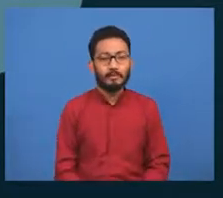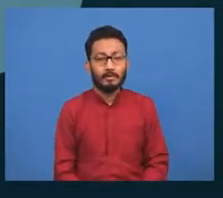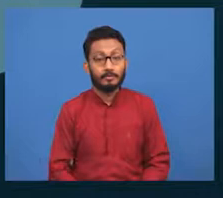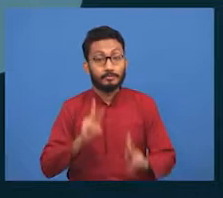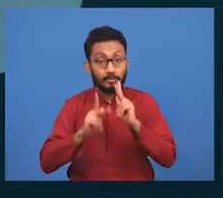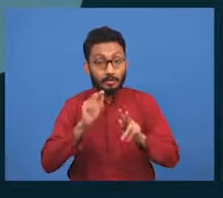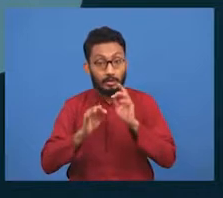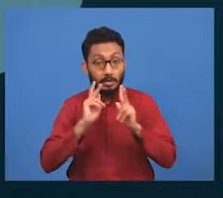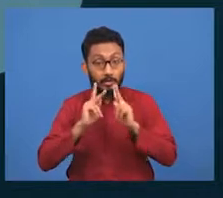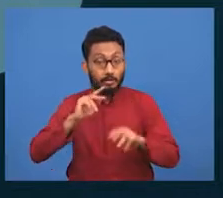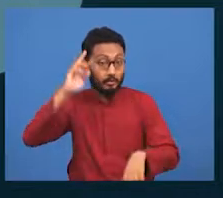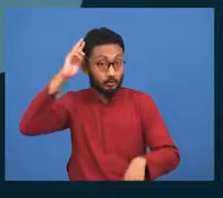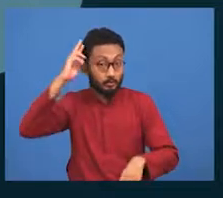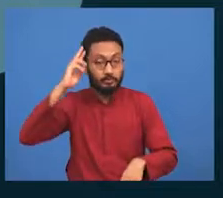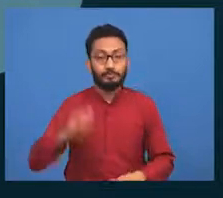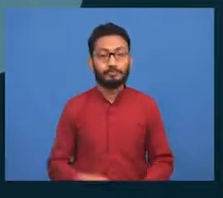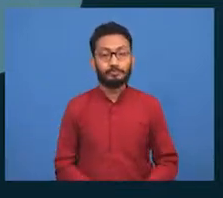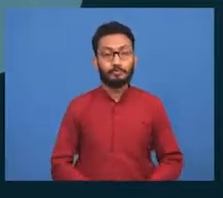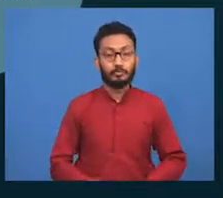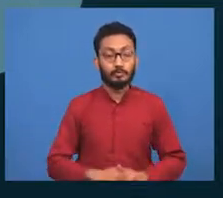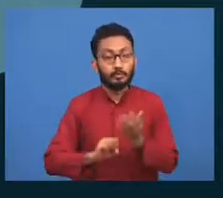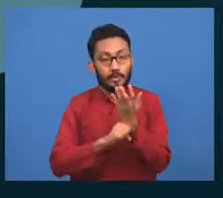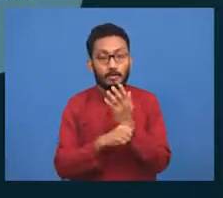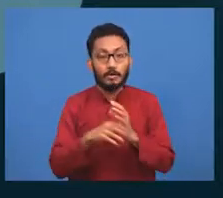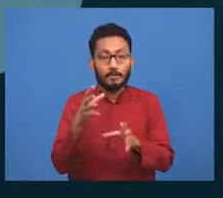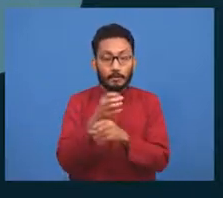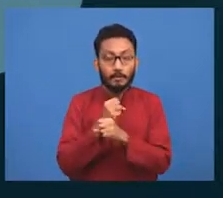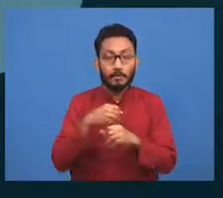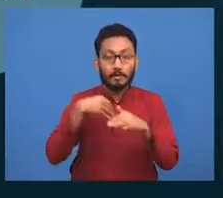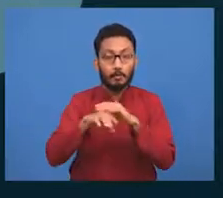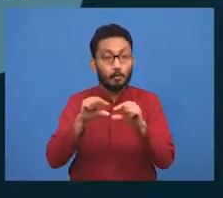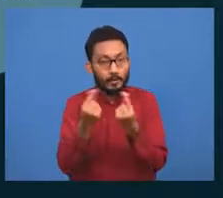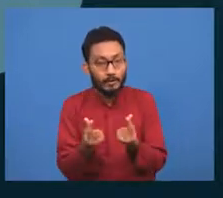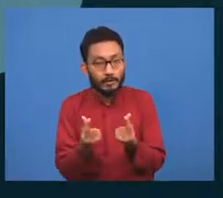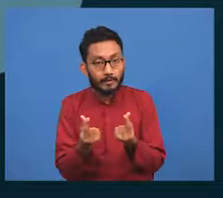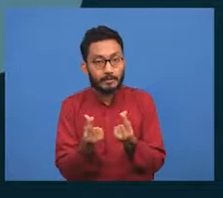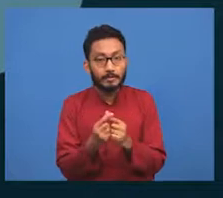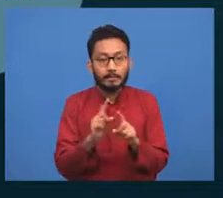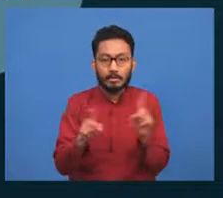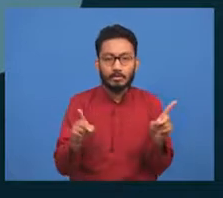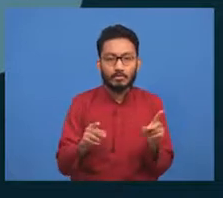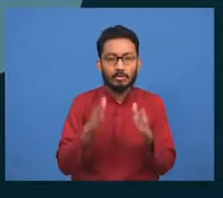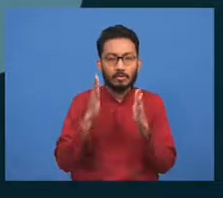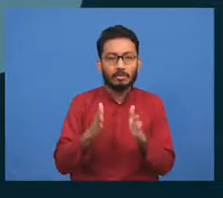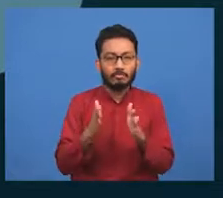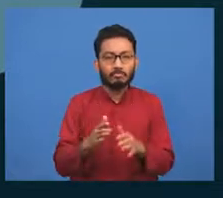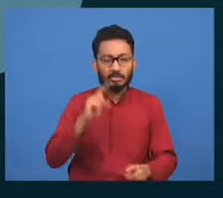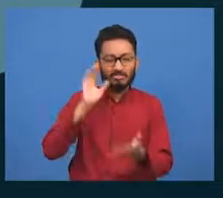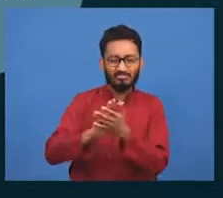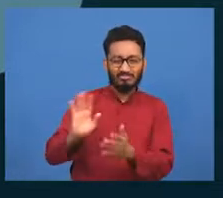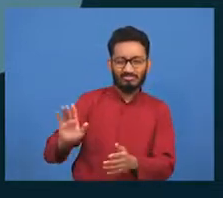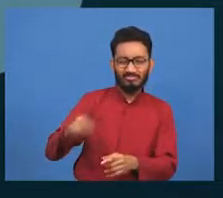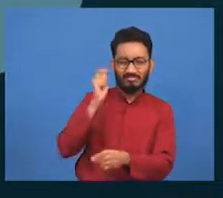sumber kedua penurunan Islam selepas Al-Quran dan sebagai pentafsir ayat Al-Quran yang mujmal atau